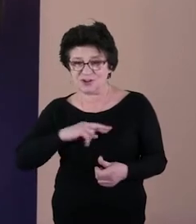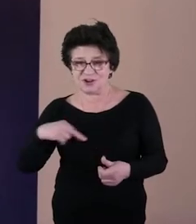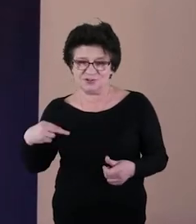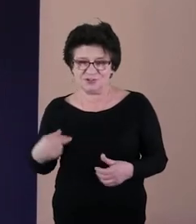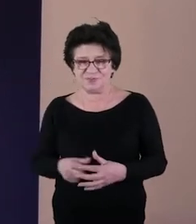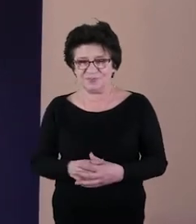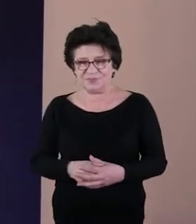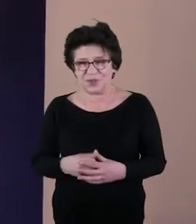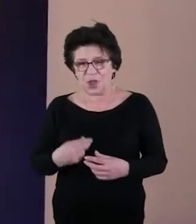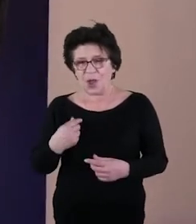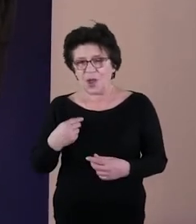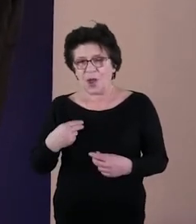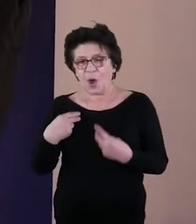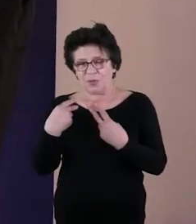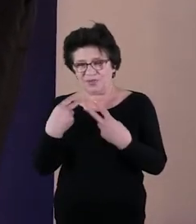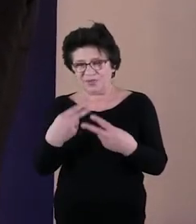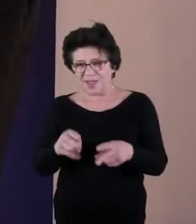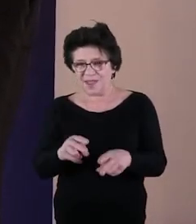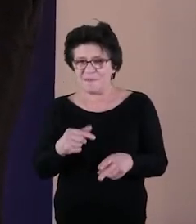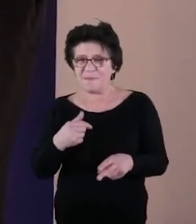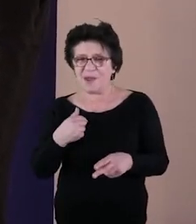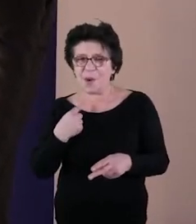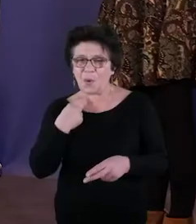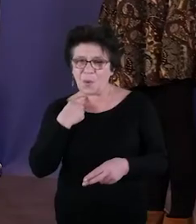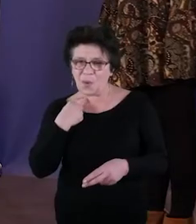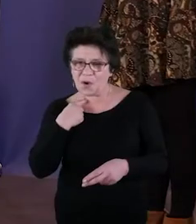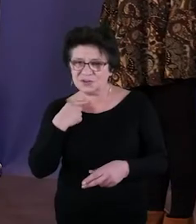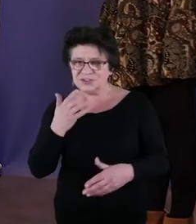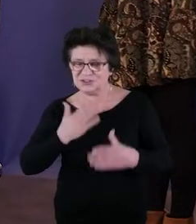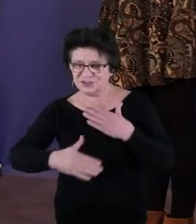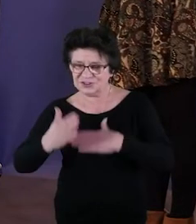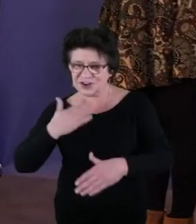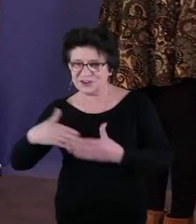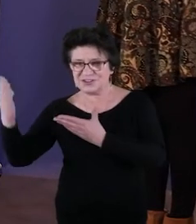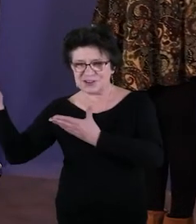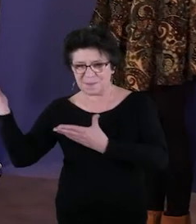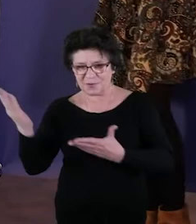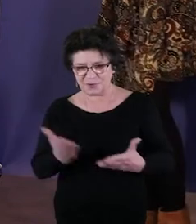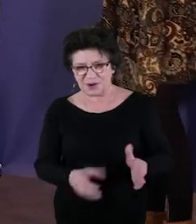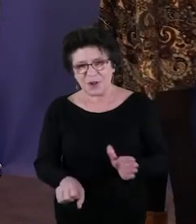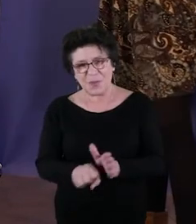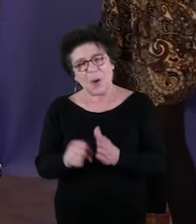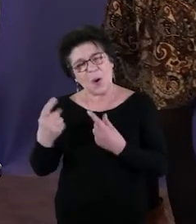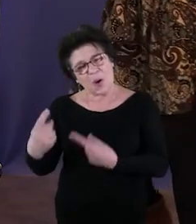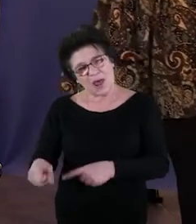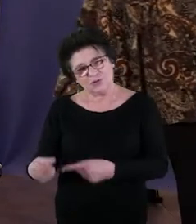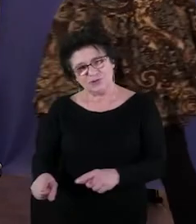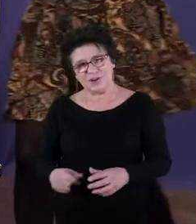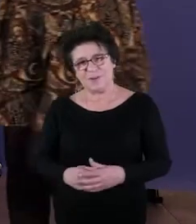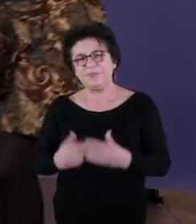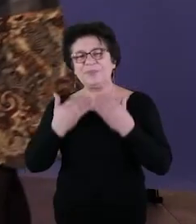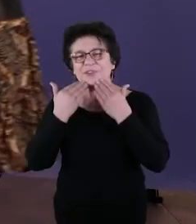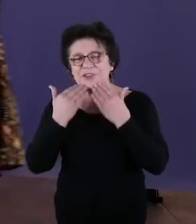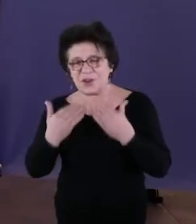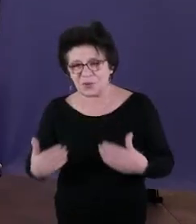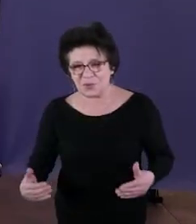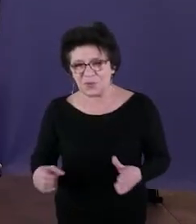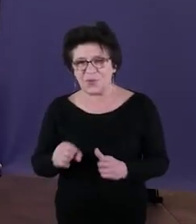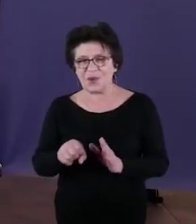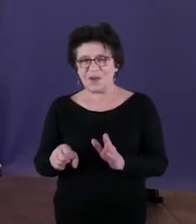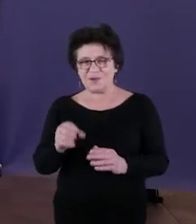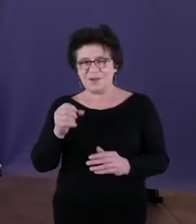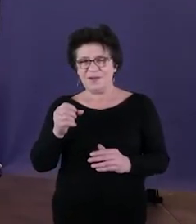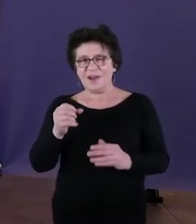oddajemy pani głos i cieszymy się że Pani przyjęła zaproszenie do nas do Leszna Dziękuję Dobry wieczór witam